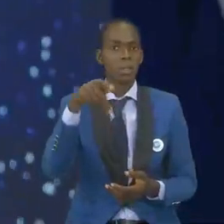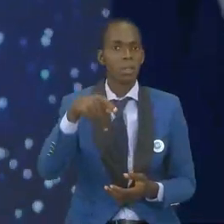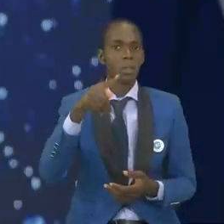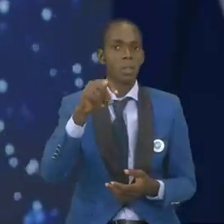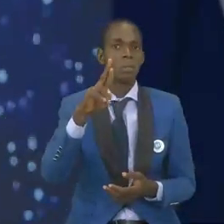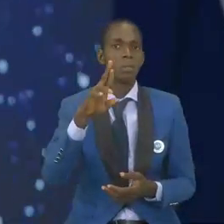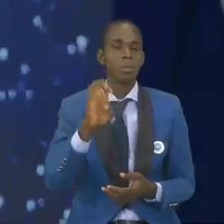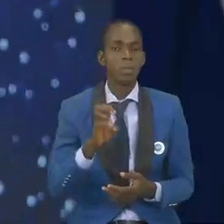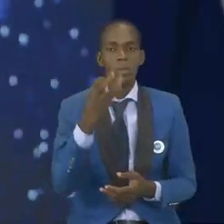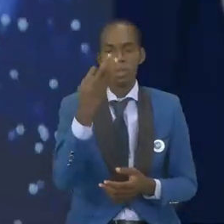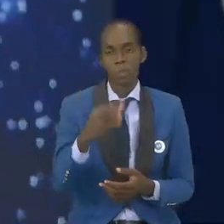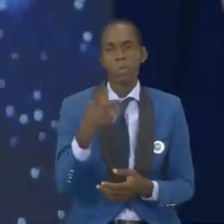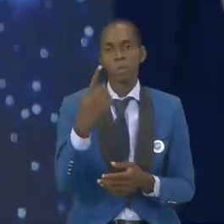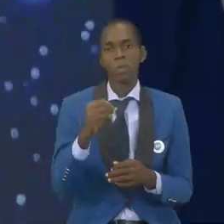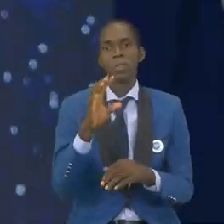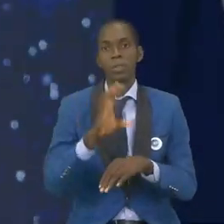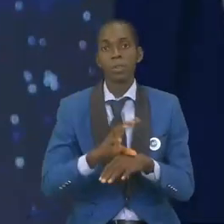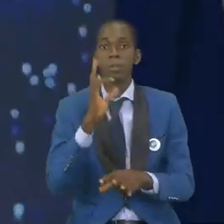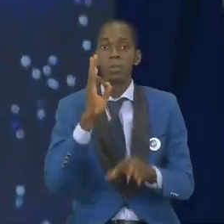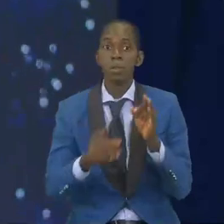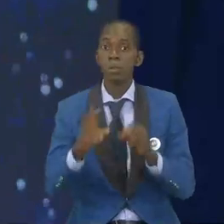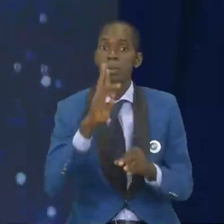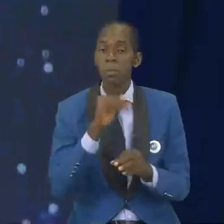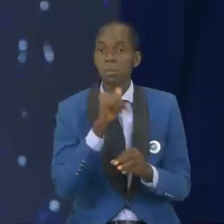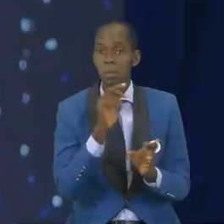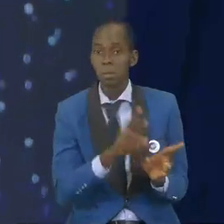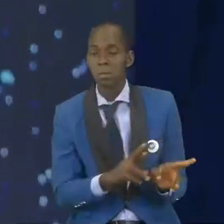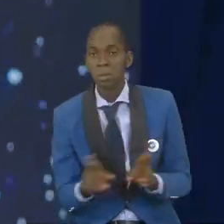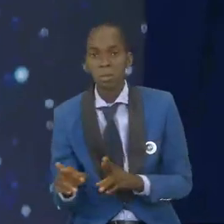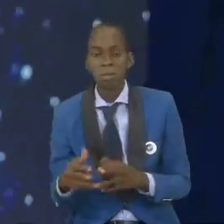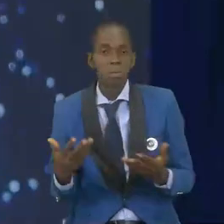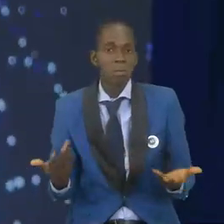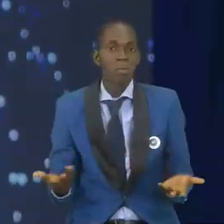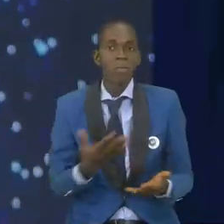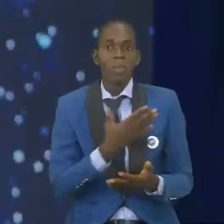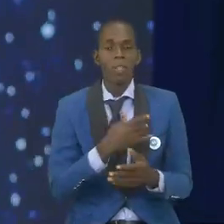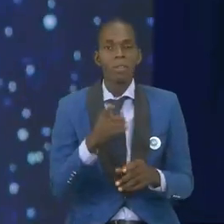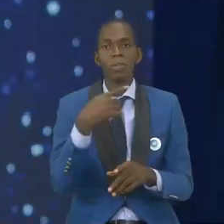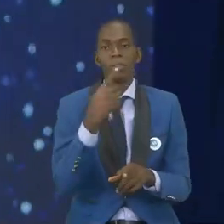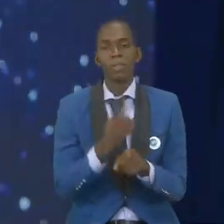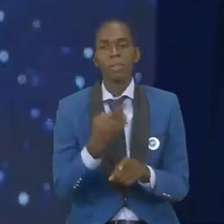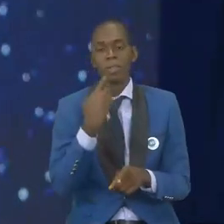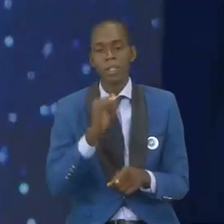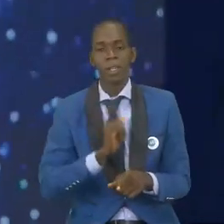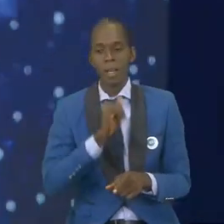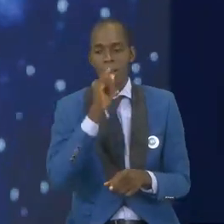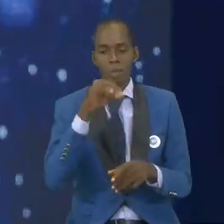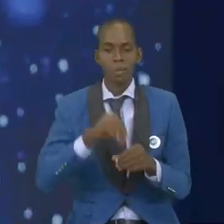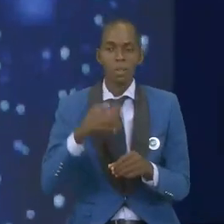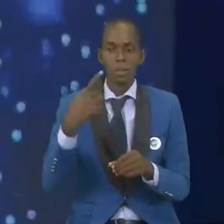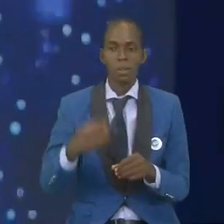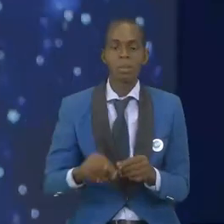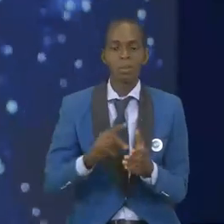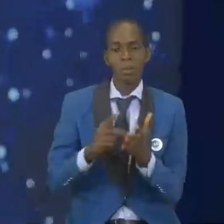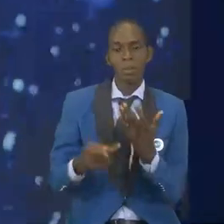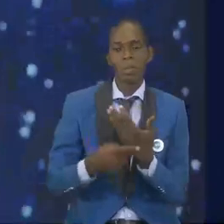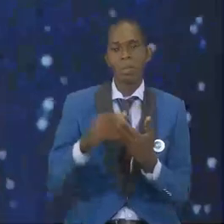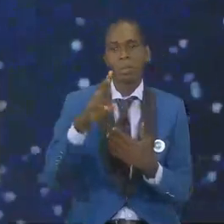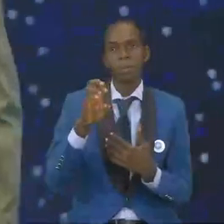prêt, tu n'es pas sauvé, tu es seulement à la retraite, et tu es content, quelle est ta